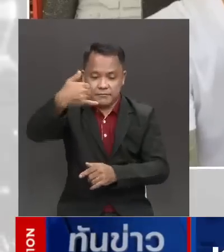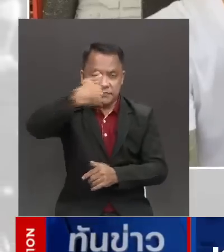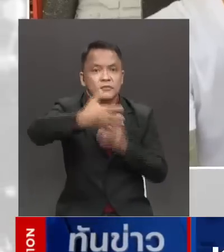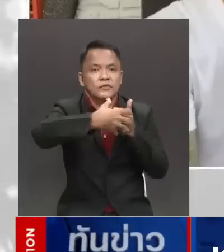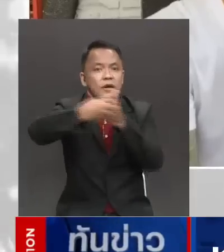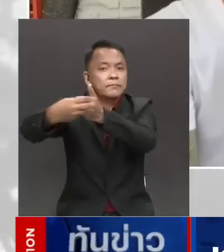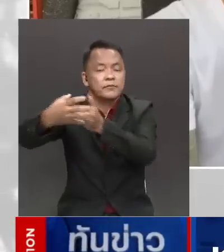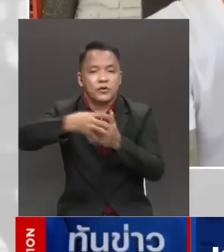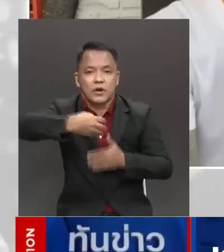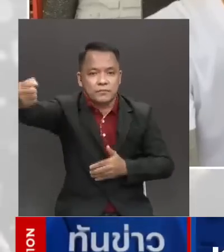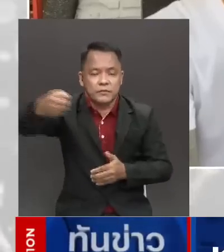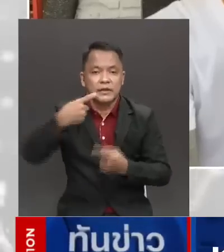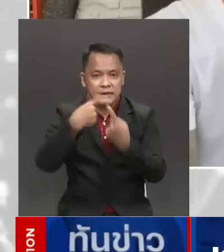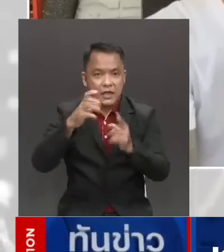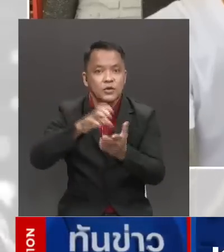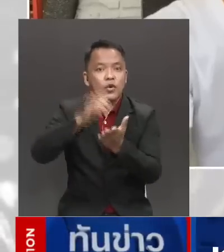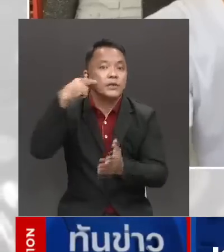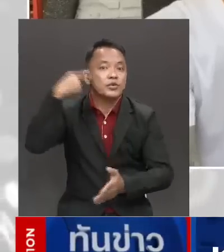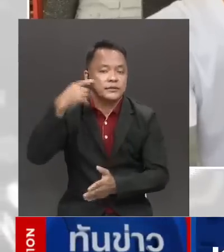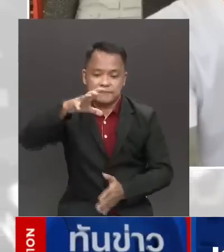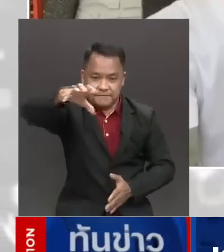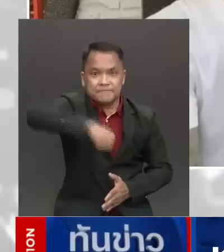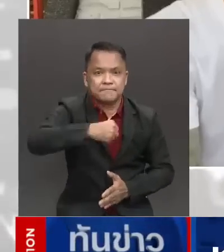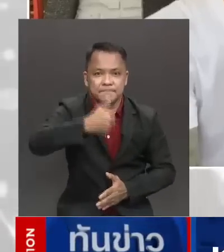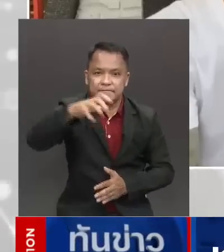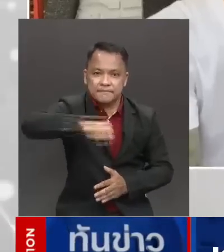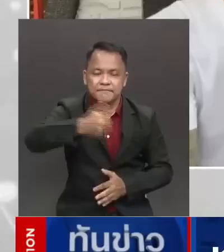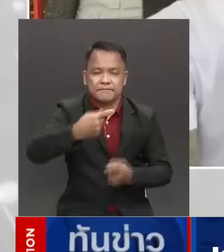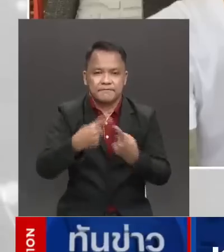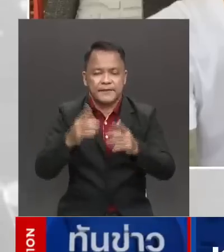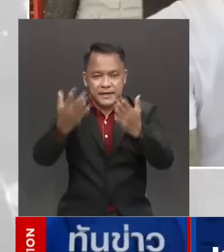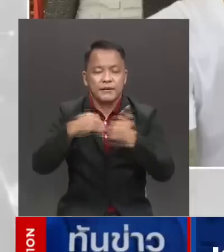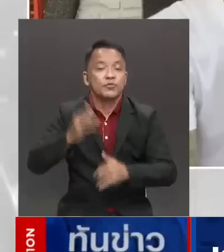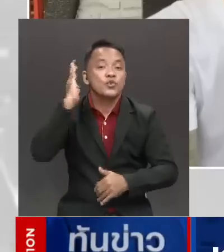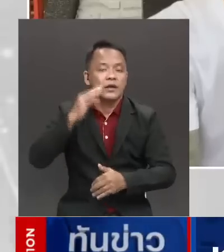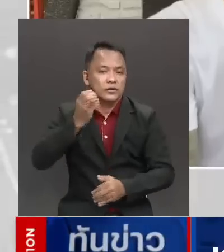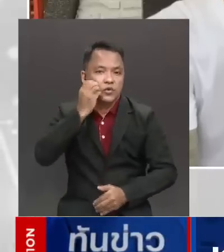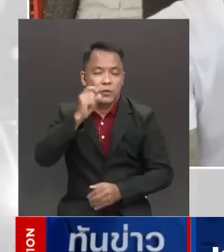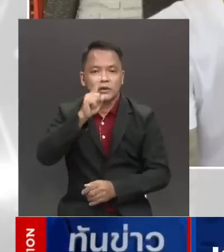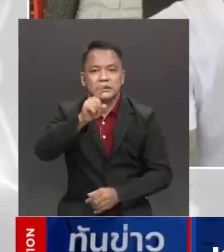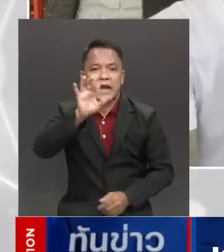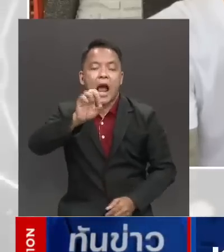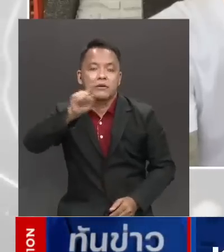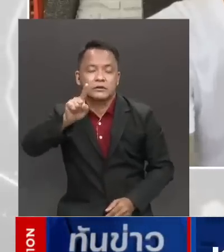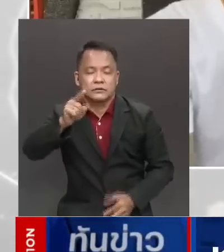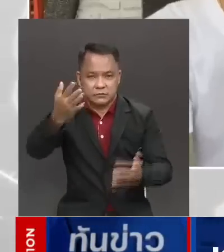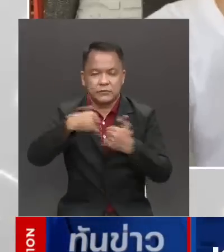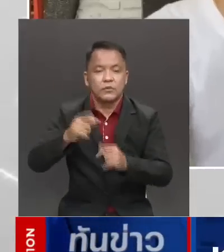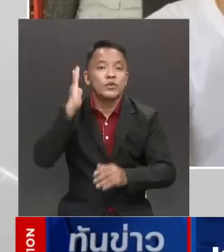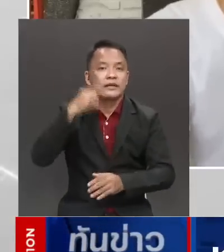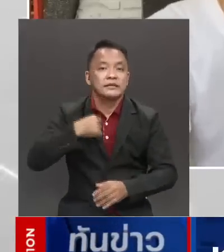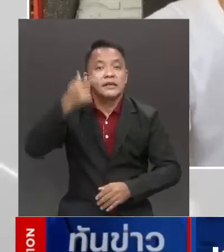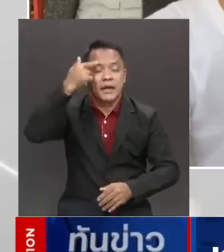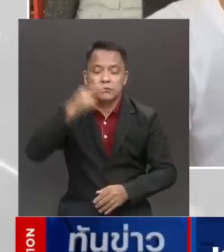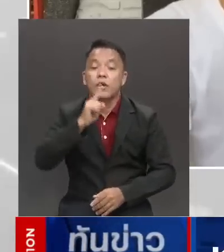ากโทรศัพท์ไปดีนะที่เธอเนี่ยแย่งกลับมาได้จากนั้นคุณโจ้โทรแจ้ง191ปรากฏว่าชายเสื้อดำ